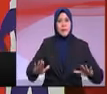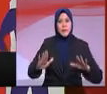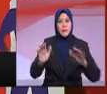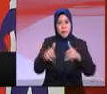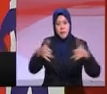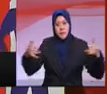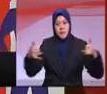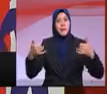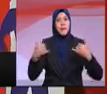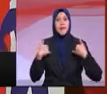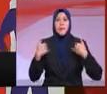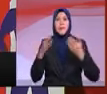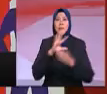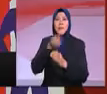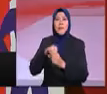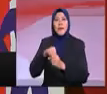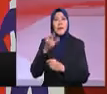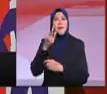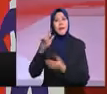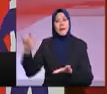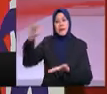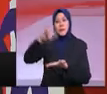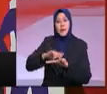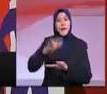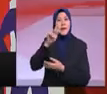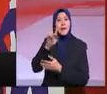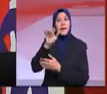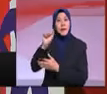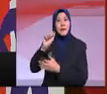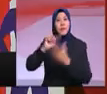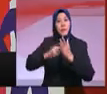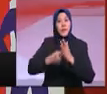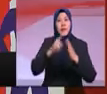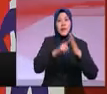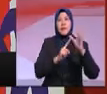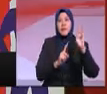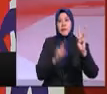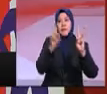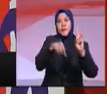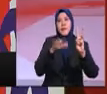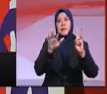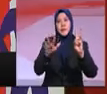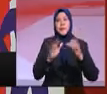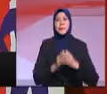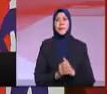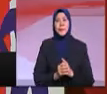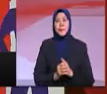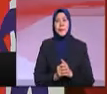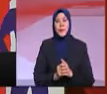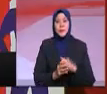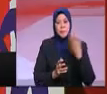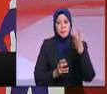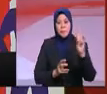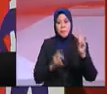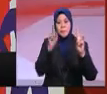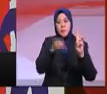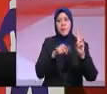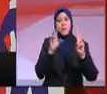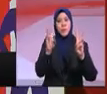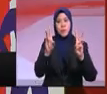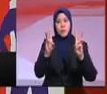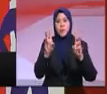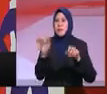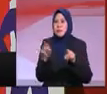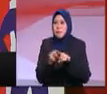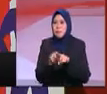boleh laksanakan ujian. Termasuk di KLIA pada 6 Mei. Pada 16 Julai, kita juga menggunakan iaitu